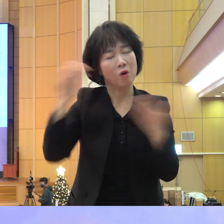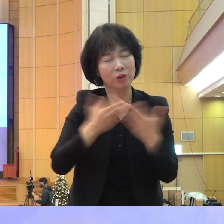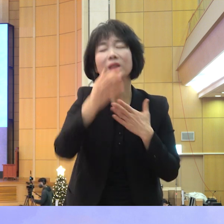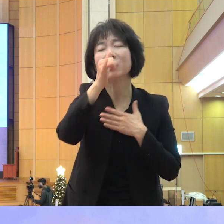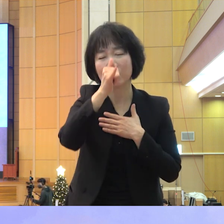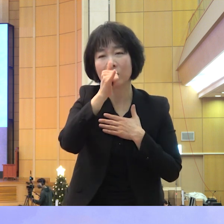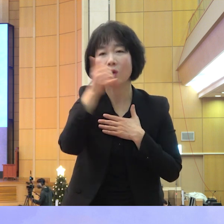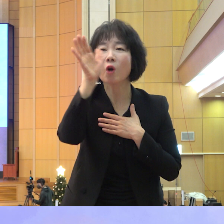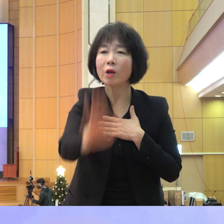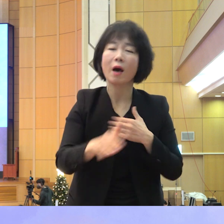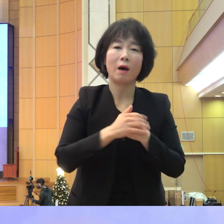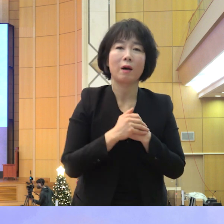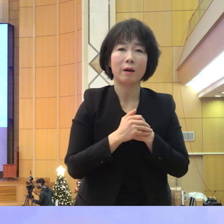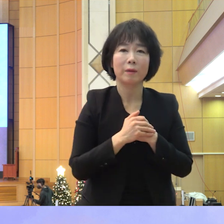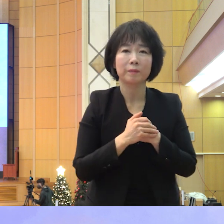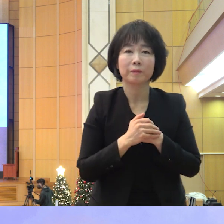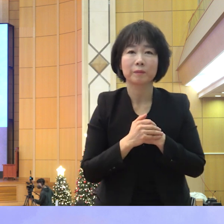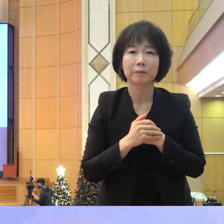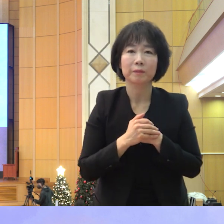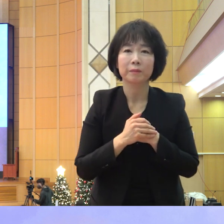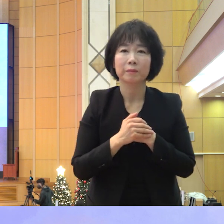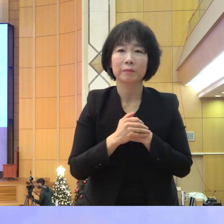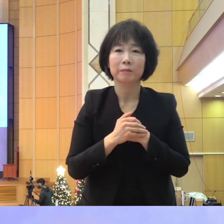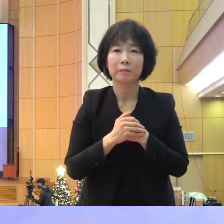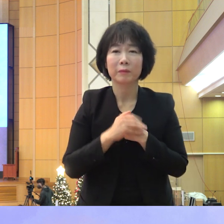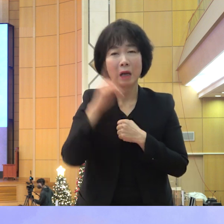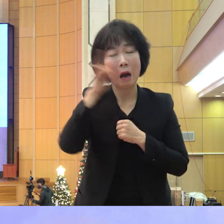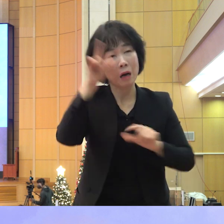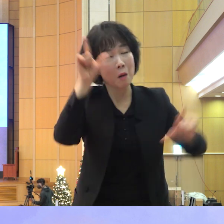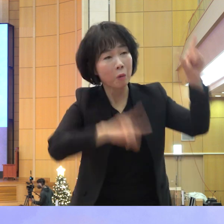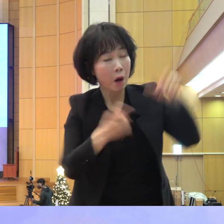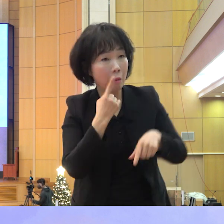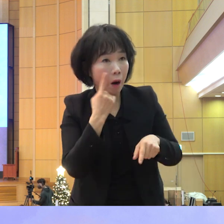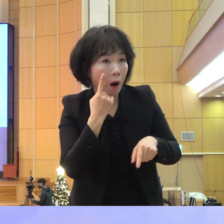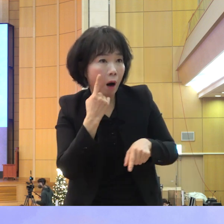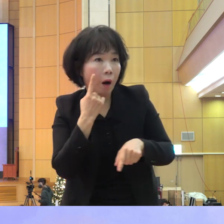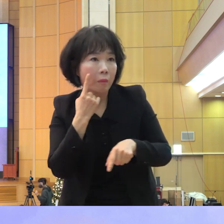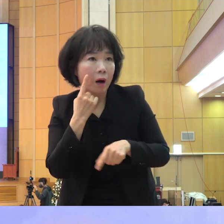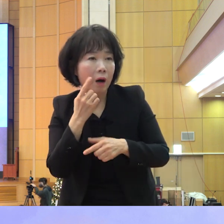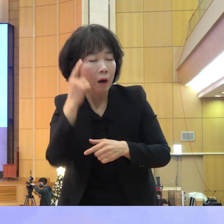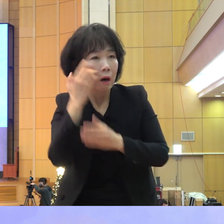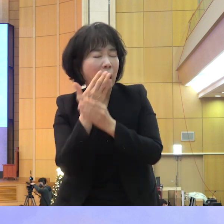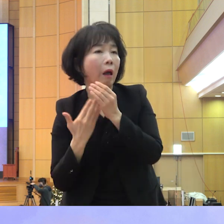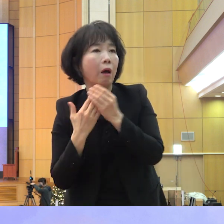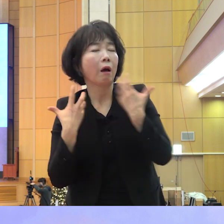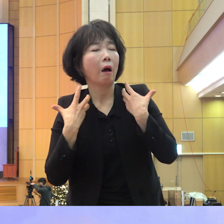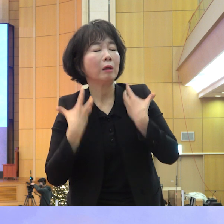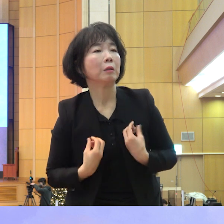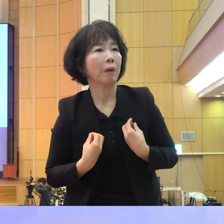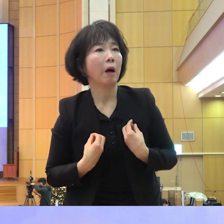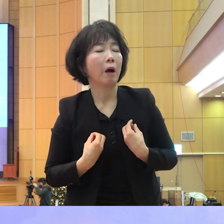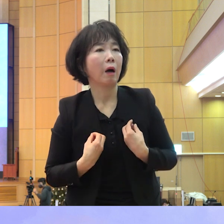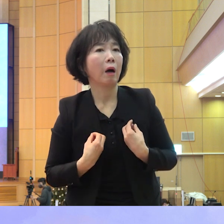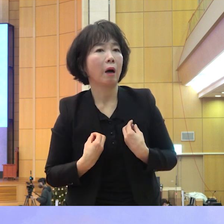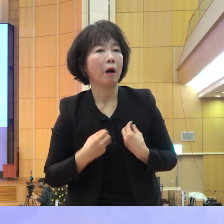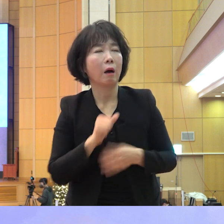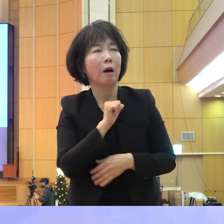어려운 일도 생기겠지만 그런 것을 볼 때마다 나도 모르게 좌절하고 나도